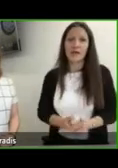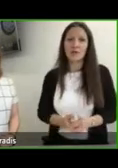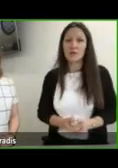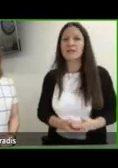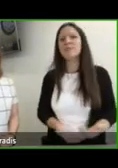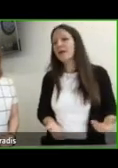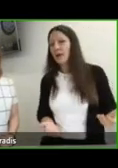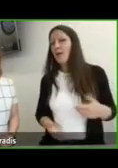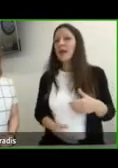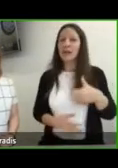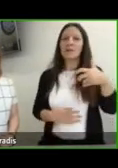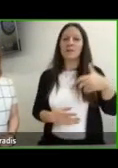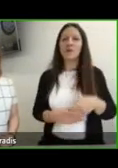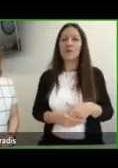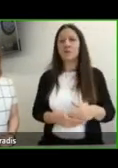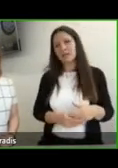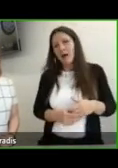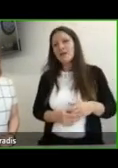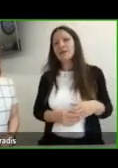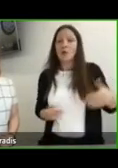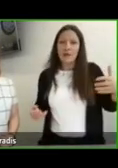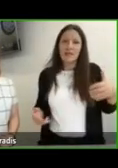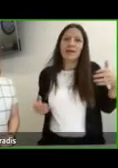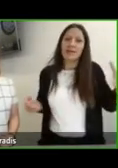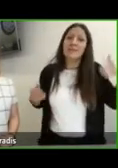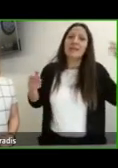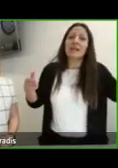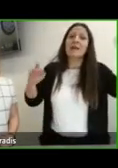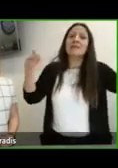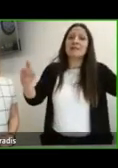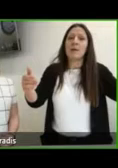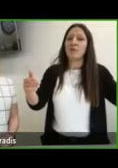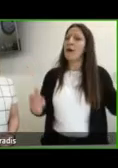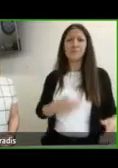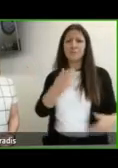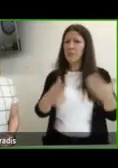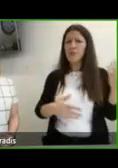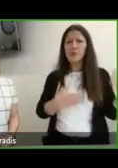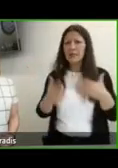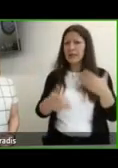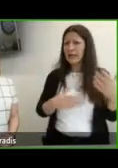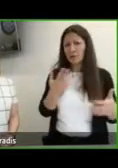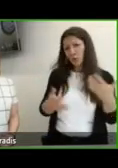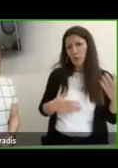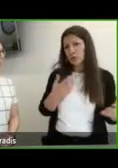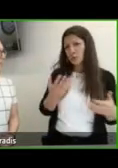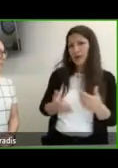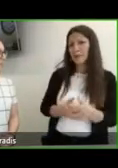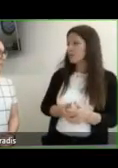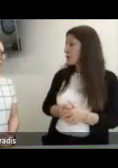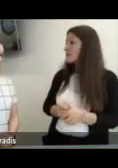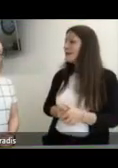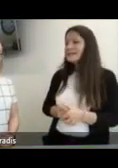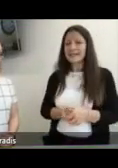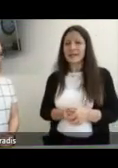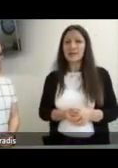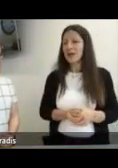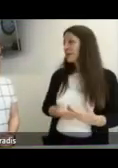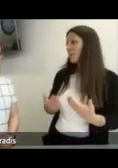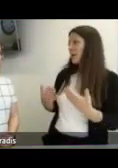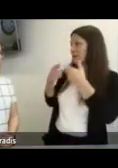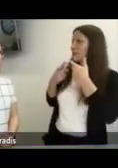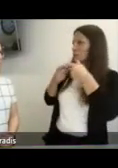je vois quelque chose, je me dis, ben voyons. La deuxième fois, je me dis, ah, troisième, quatrième, cinquième, sixième fois. Puis les réseaux nous repoussent souvent les mêmes choses. Hein.